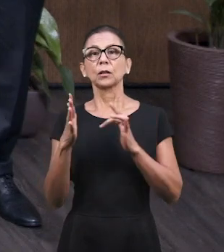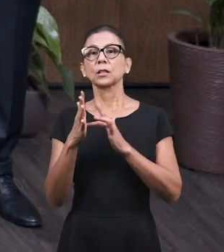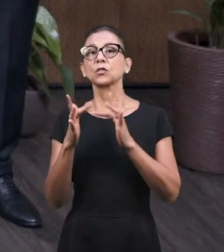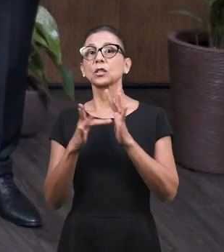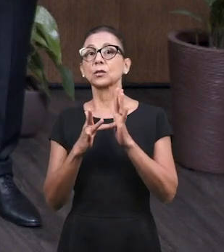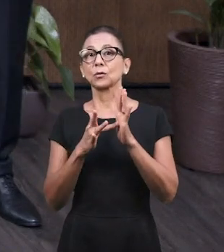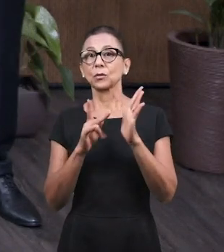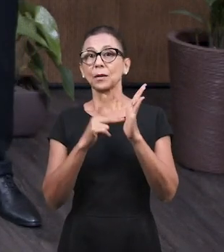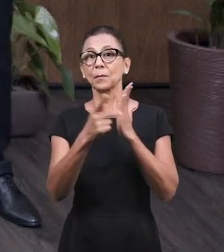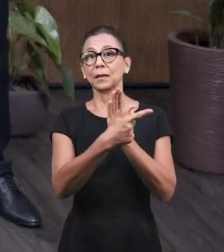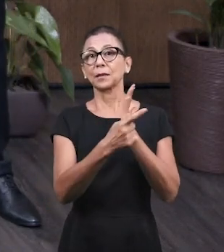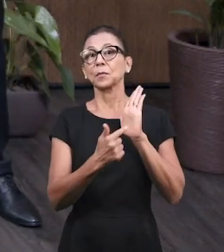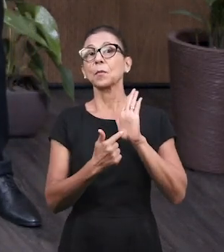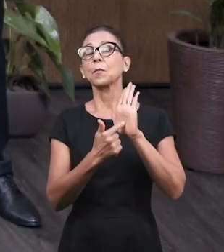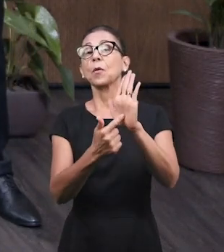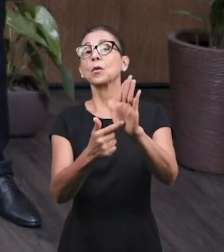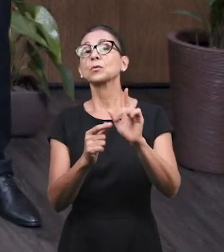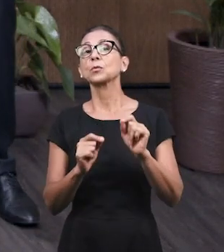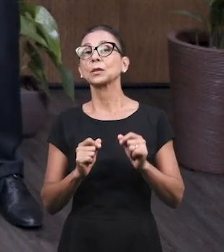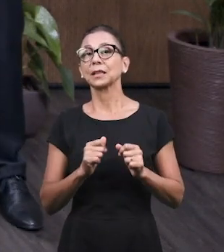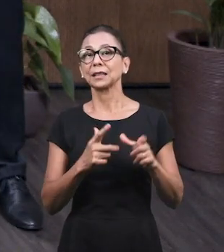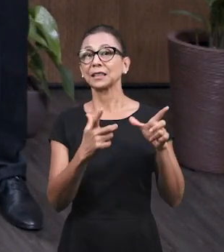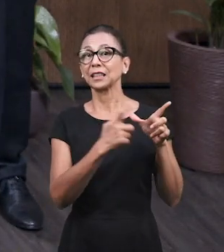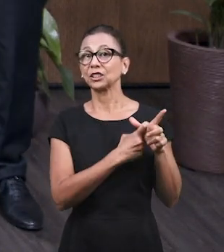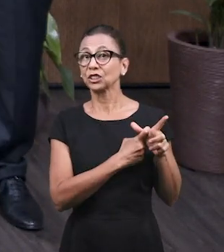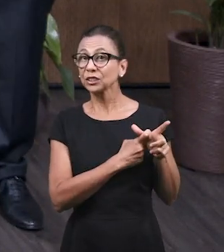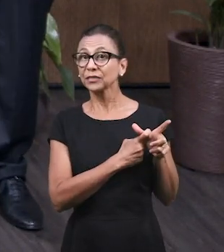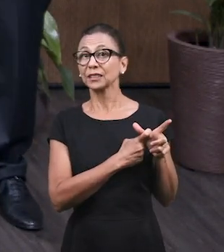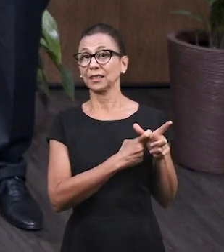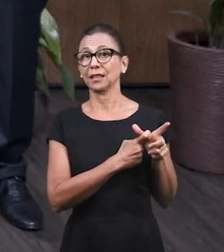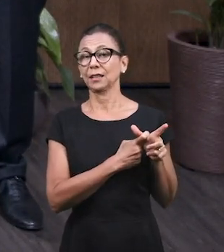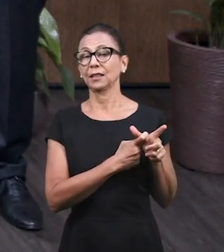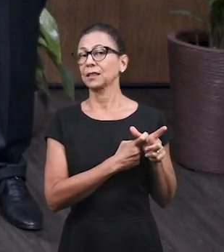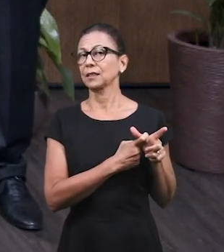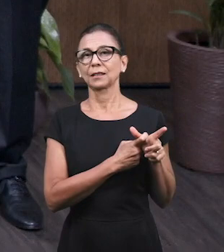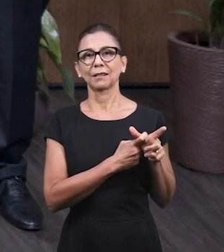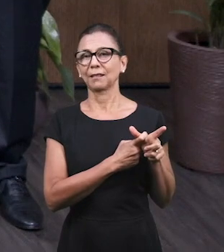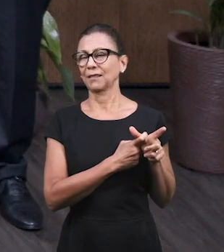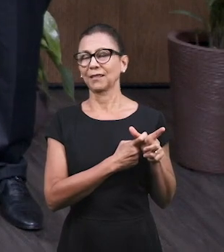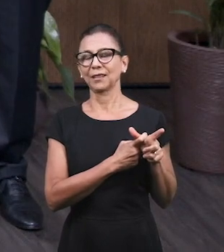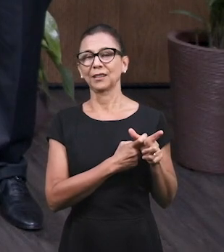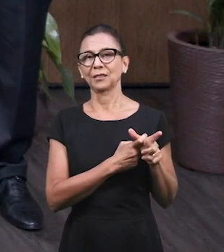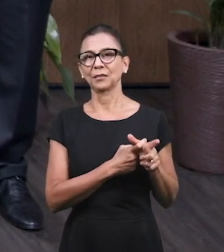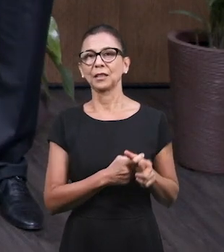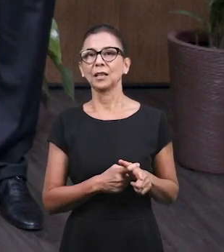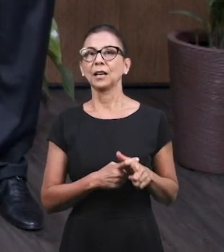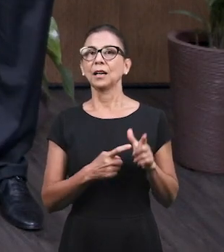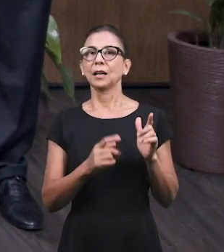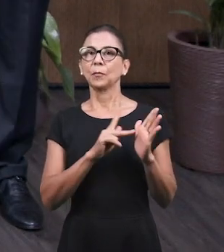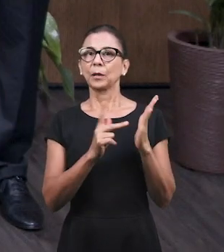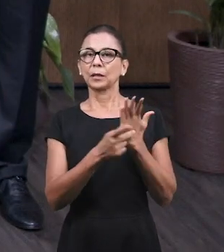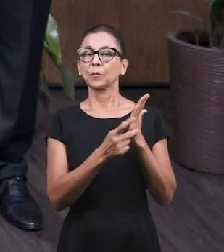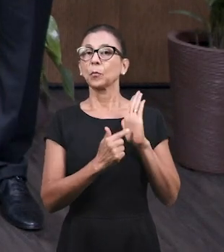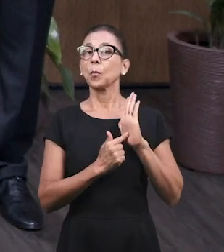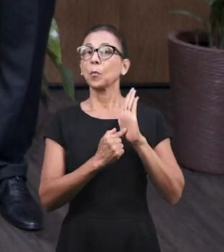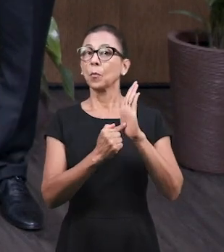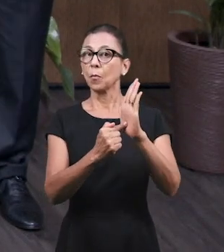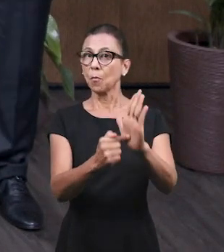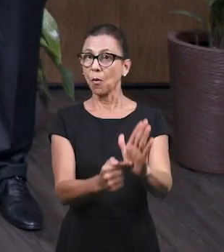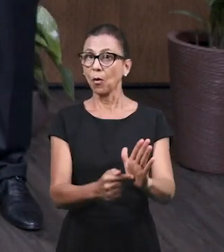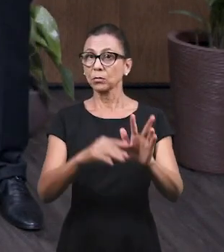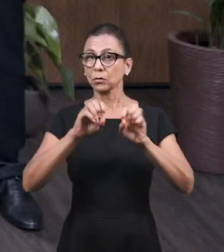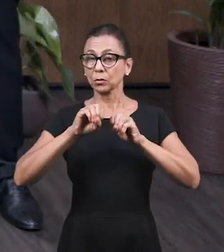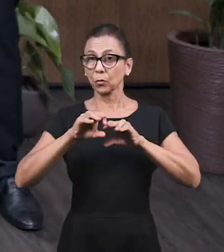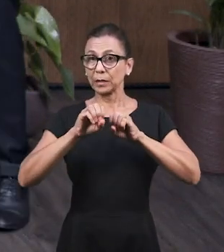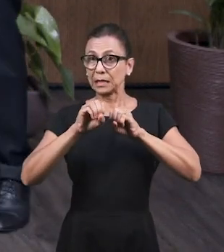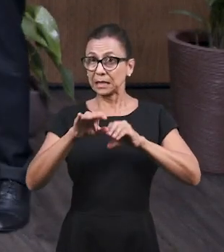Le Seigneur Jésus il ne parlait plus de la dette du salut ici.